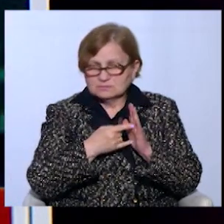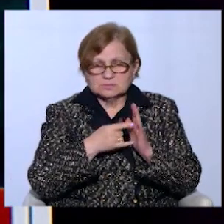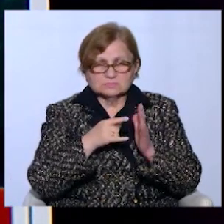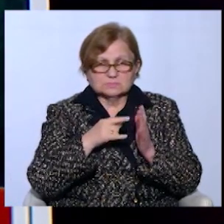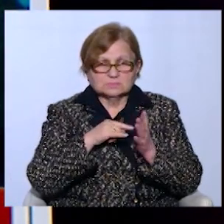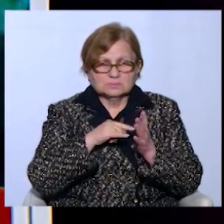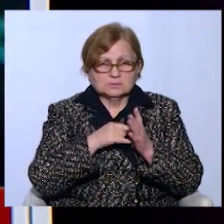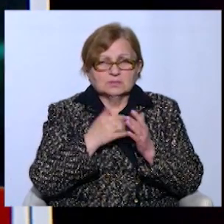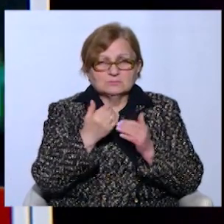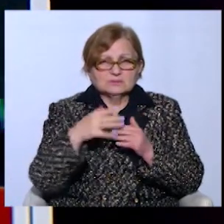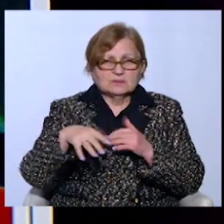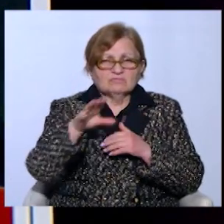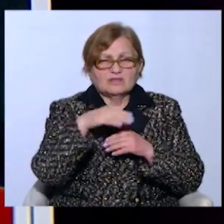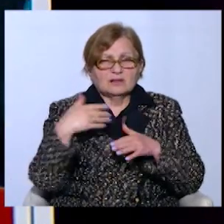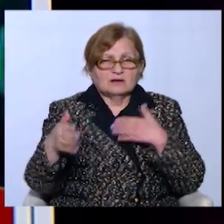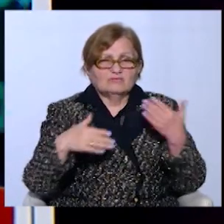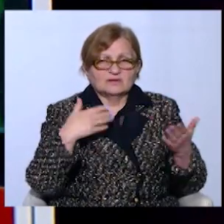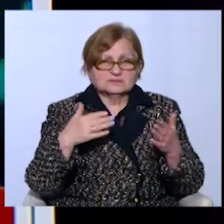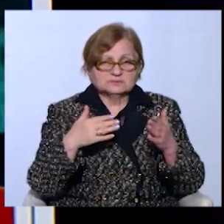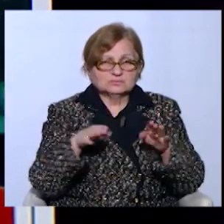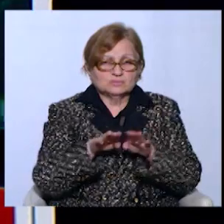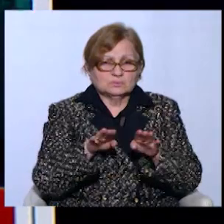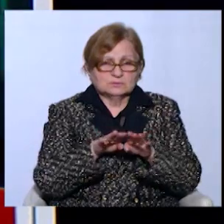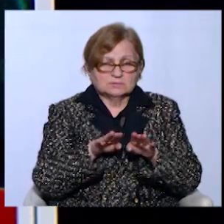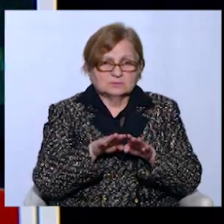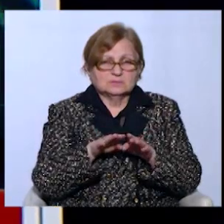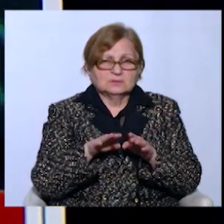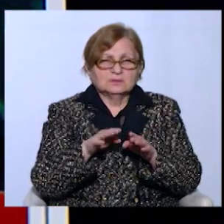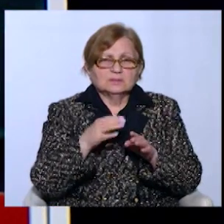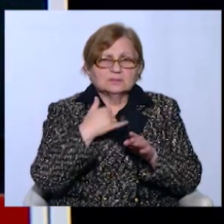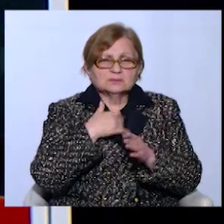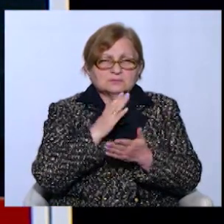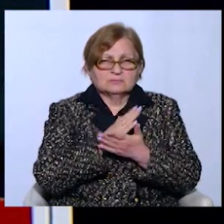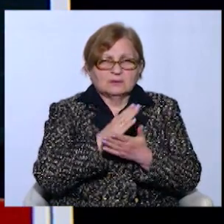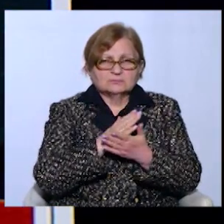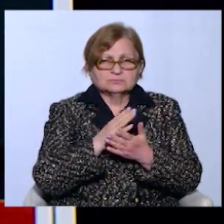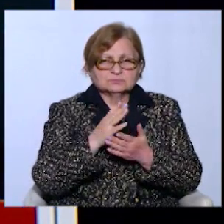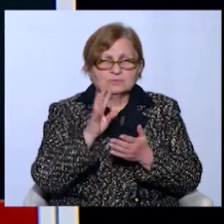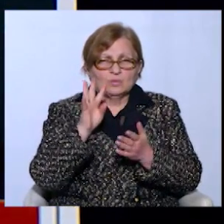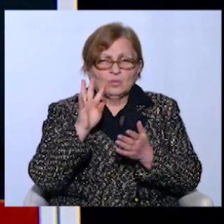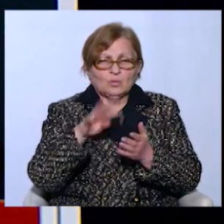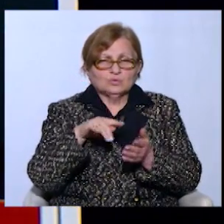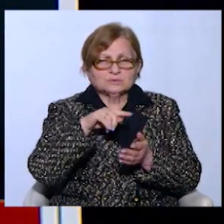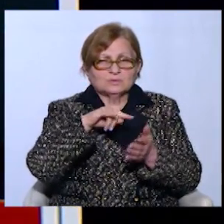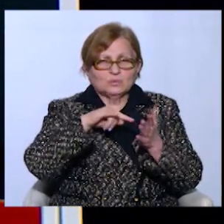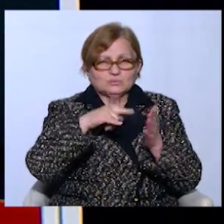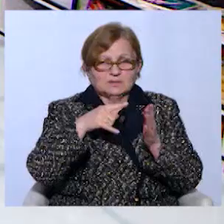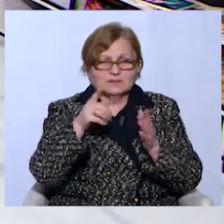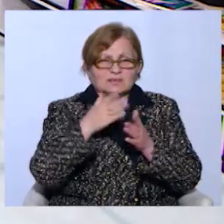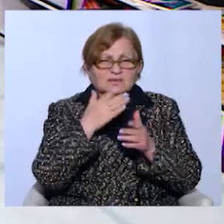ყველა გვერდი ტოლია. და კიდევ გვაქვს აი ასეთი ოთხკუთხედი, რომელსაც პარალელოგრამი